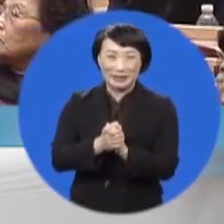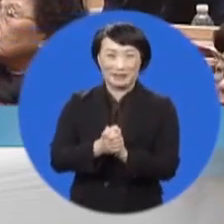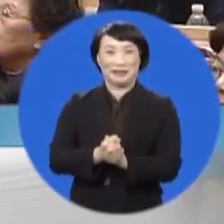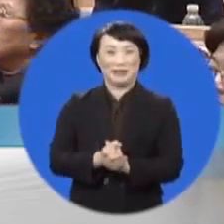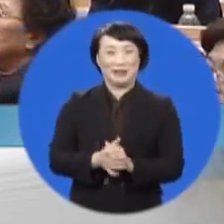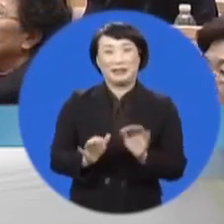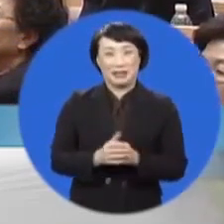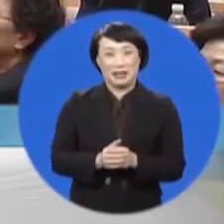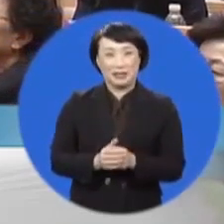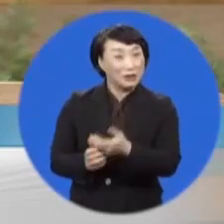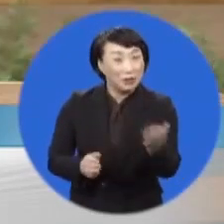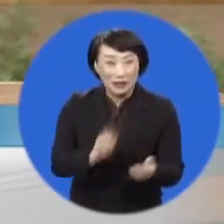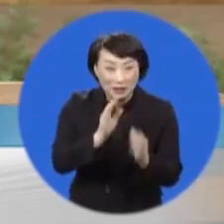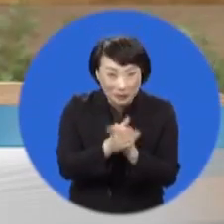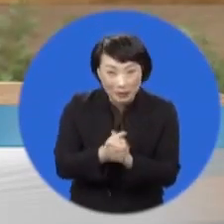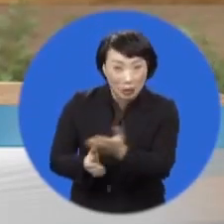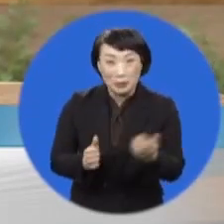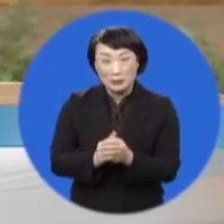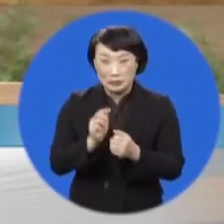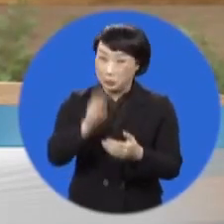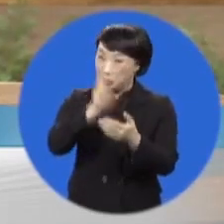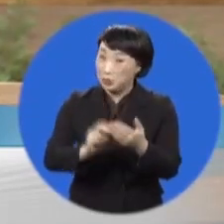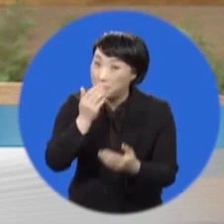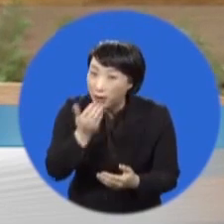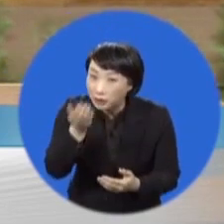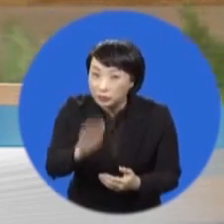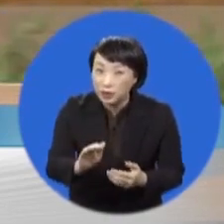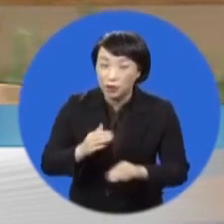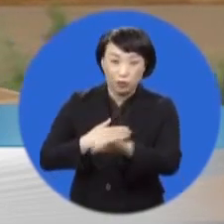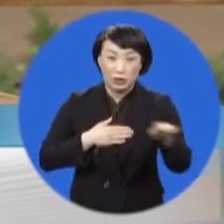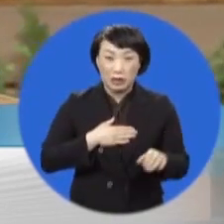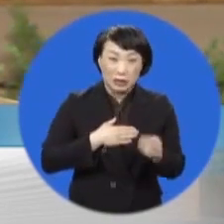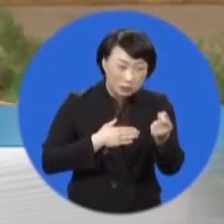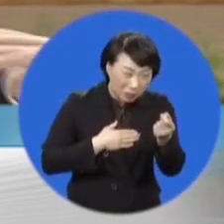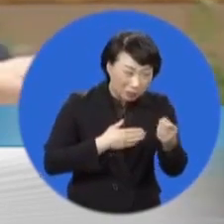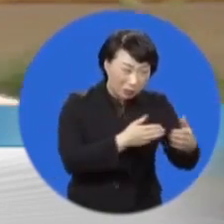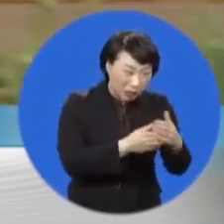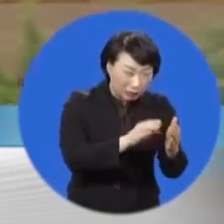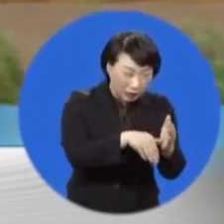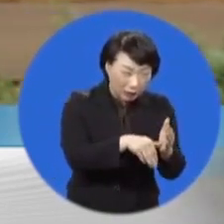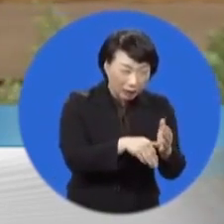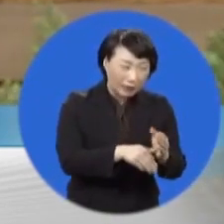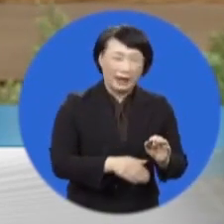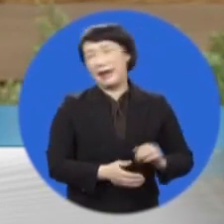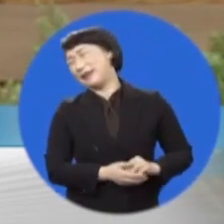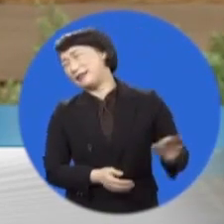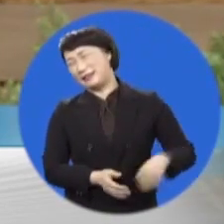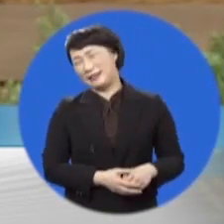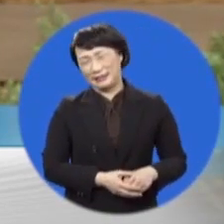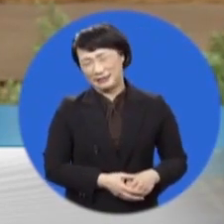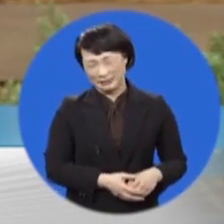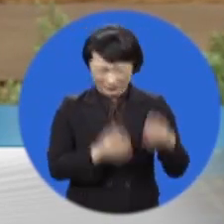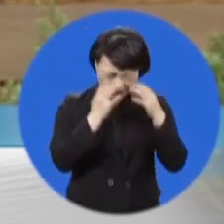놀이 l 노리는 하는데 5 아 우리가 주문 장애물은 아직도 중고